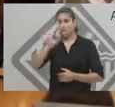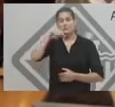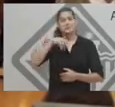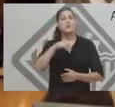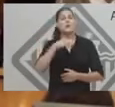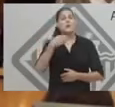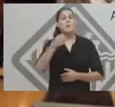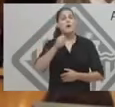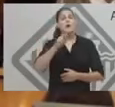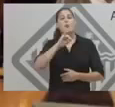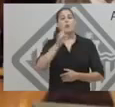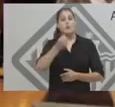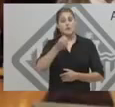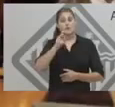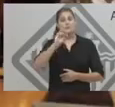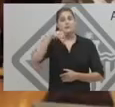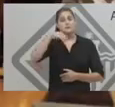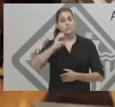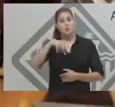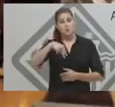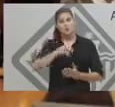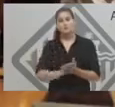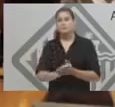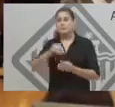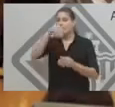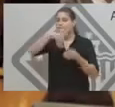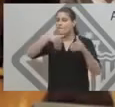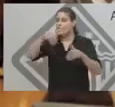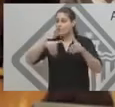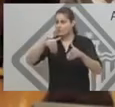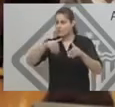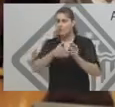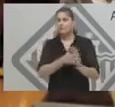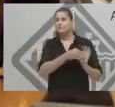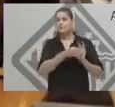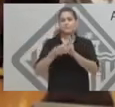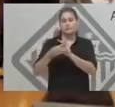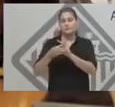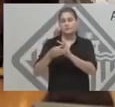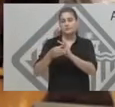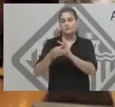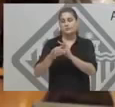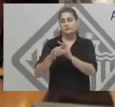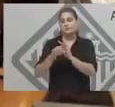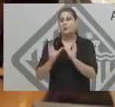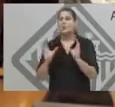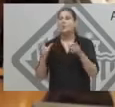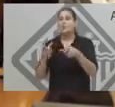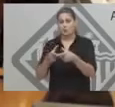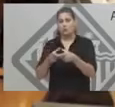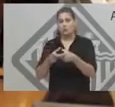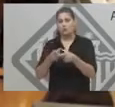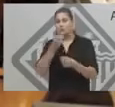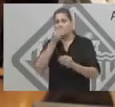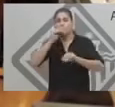Lluís Bausà Simó. La votació, d'acord amb el que s'ha acordat a la Junta de Portaveus, es farà de